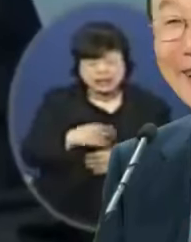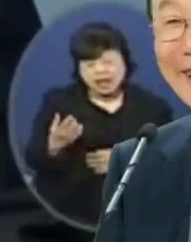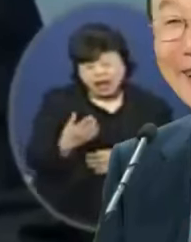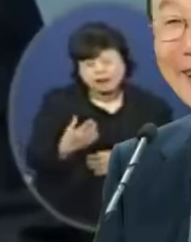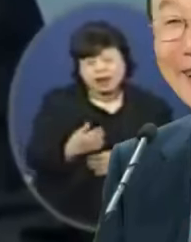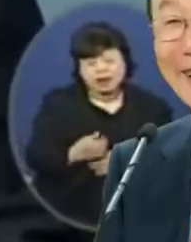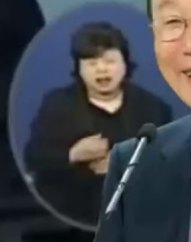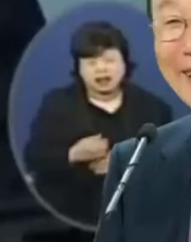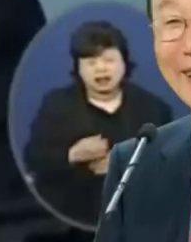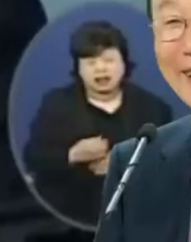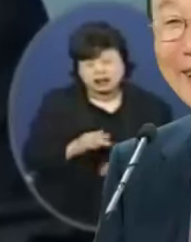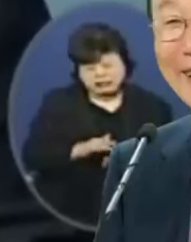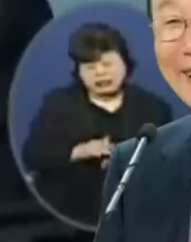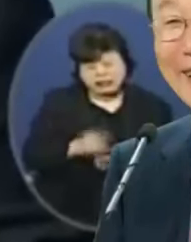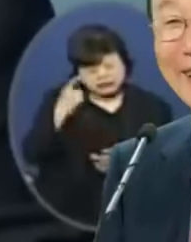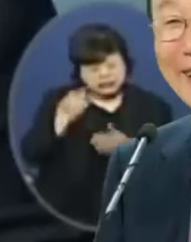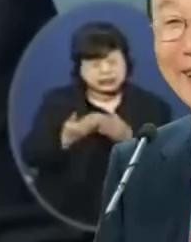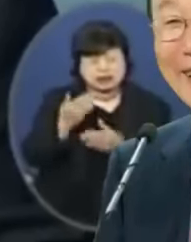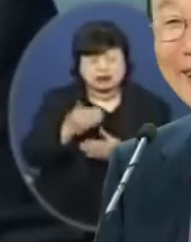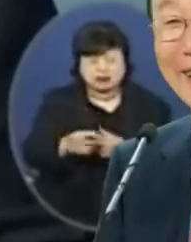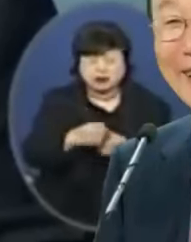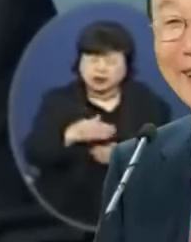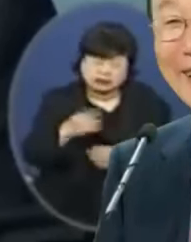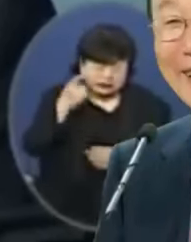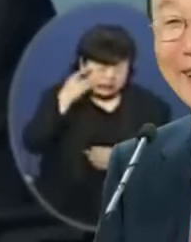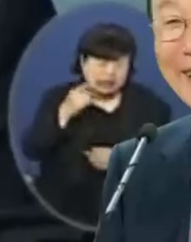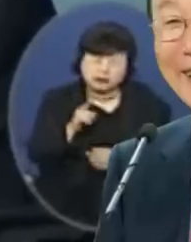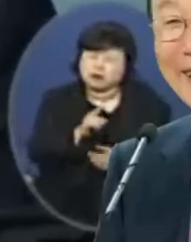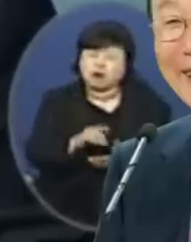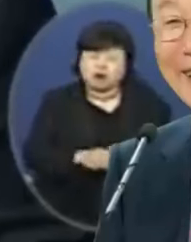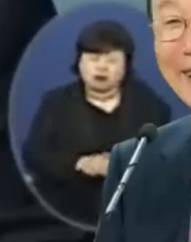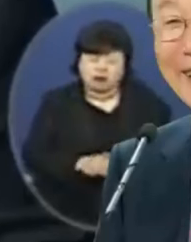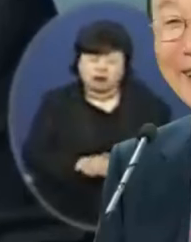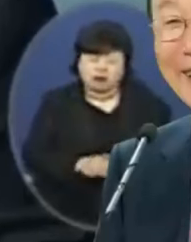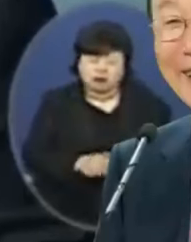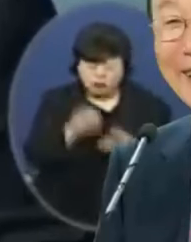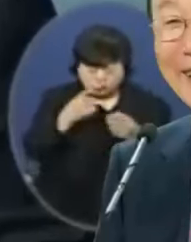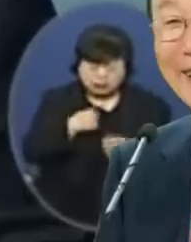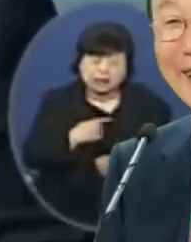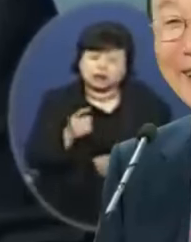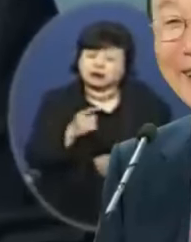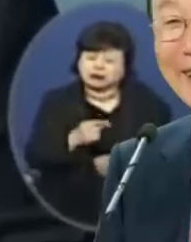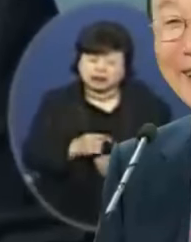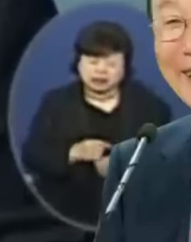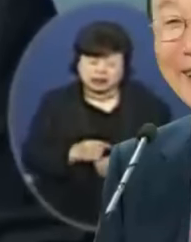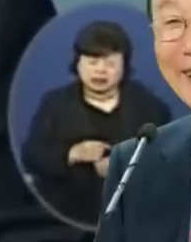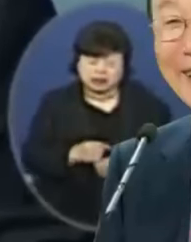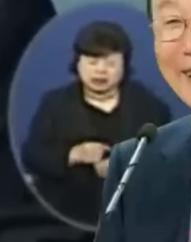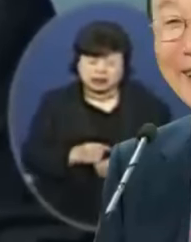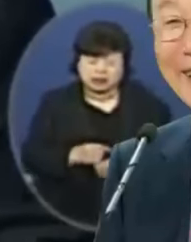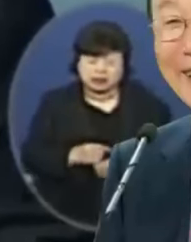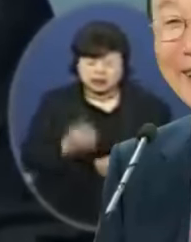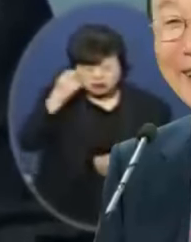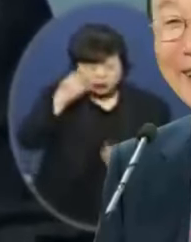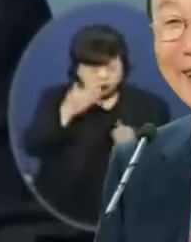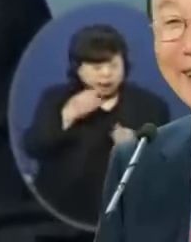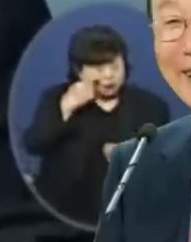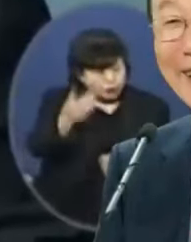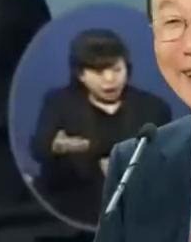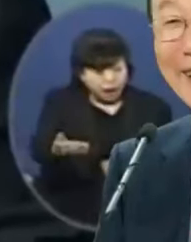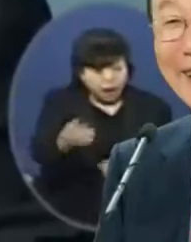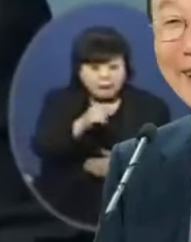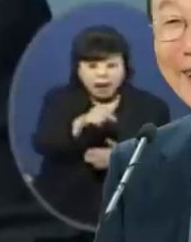아파서 자꾸 약 생각만 하고 병원에 가야 될 생각만 하고 고통을 당하는데 어떻게 하면 될까요? 그냥